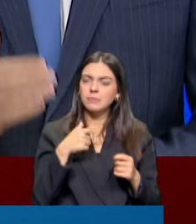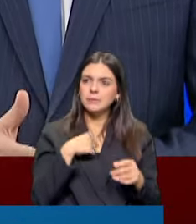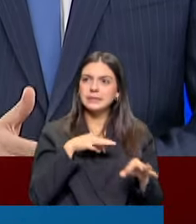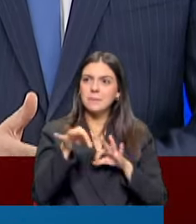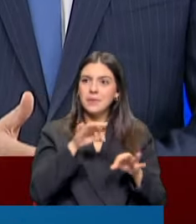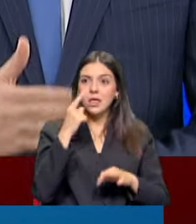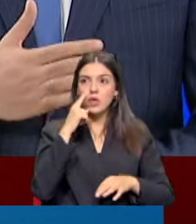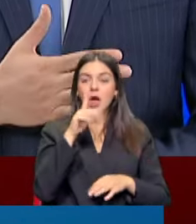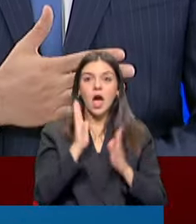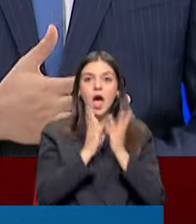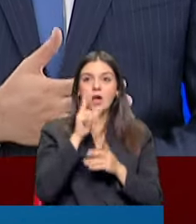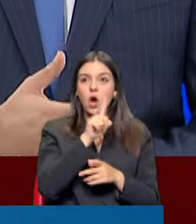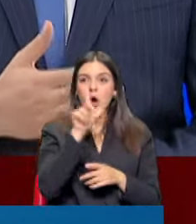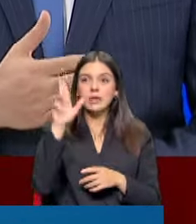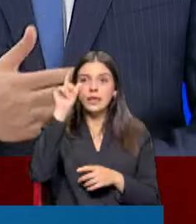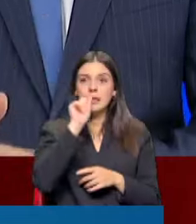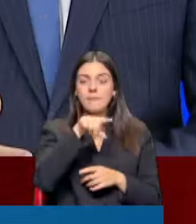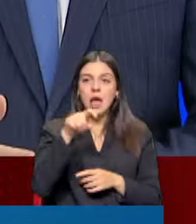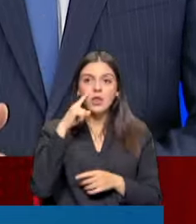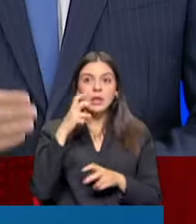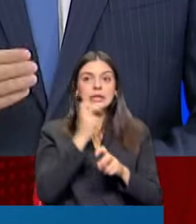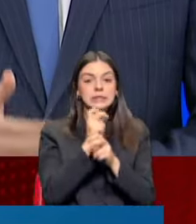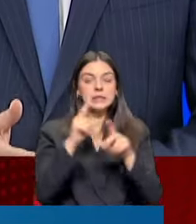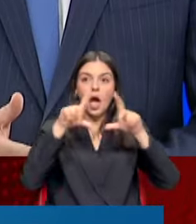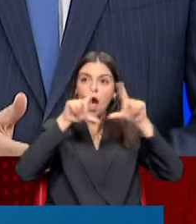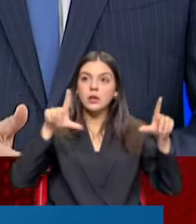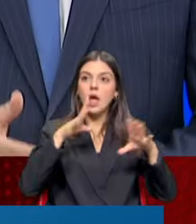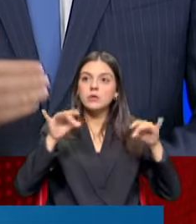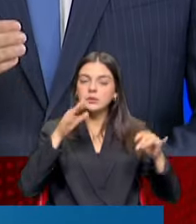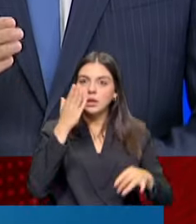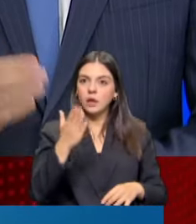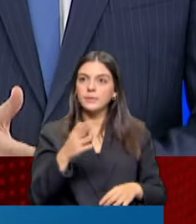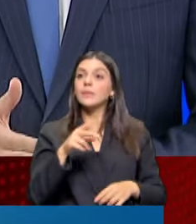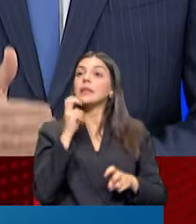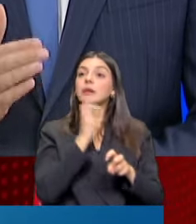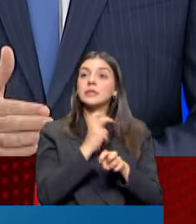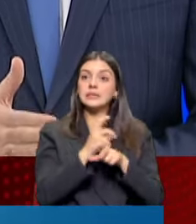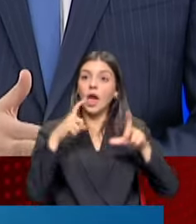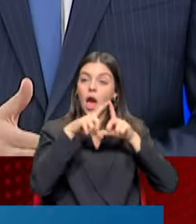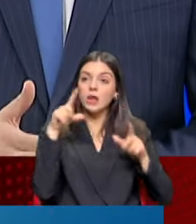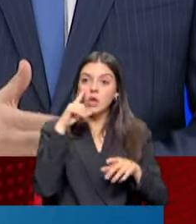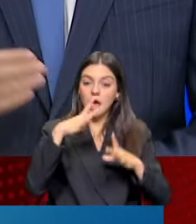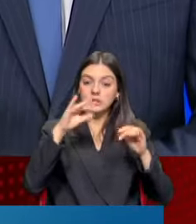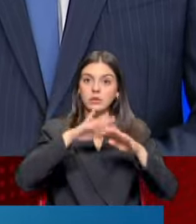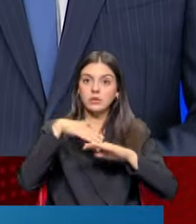Ataşehir'in 17 mahallesinde risk haritalarımızı hazırladık. Aynı zamanda risk haritalarımızı hazırladıktan sonra ikinci aşamaya